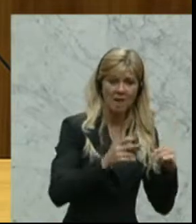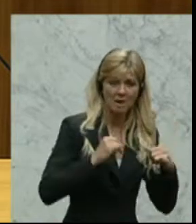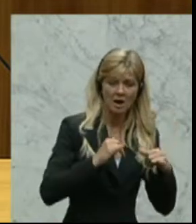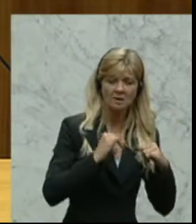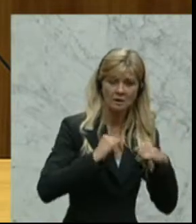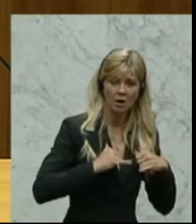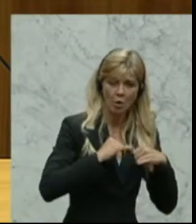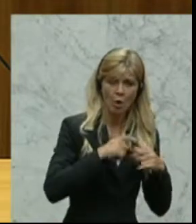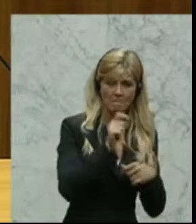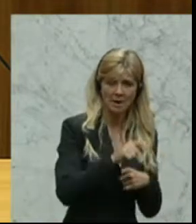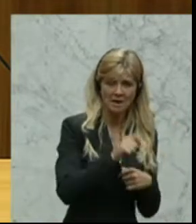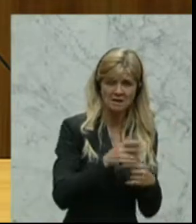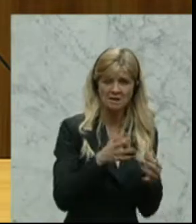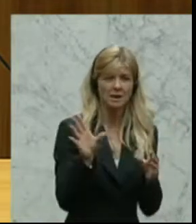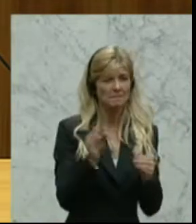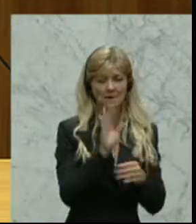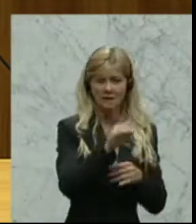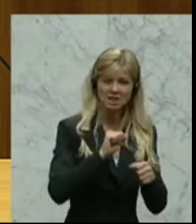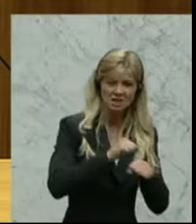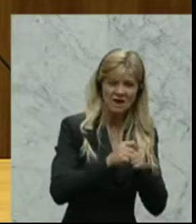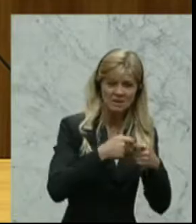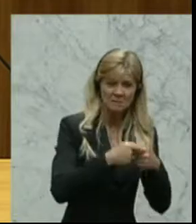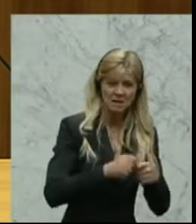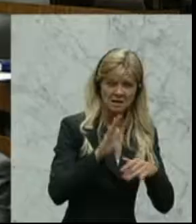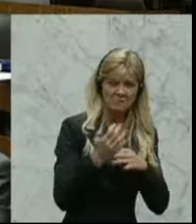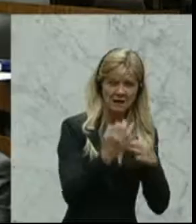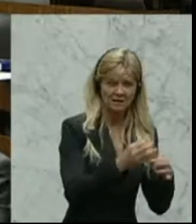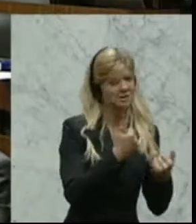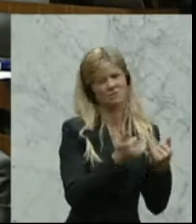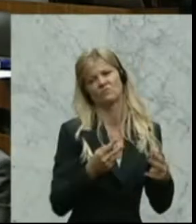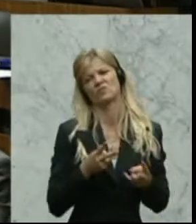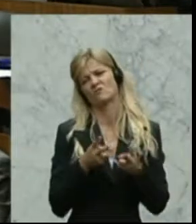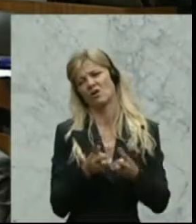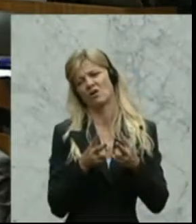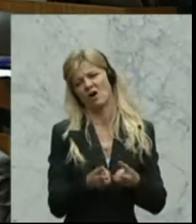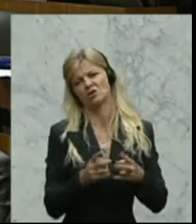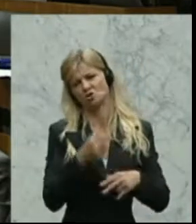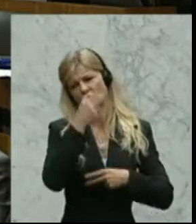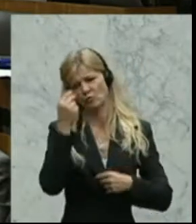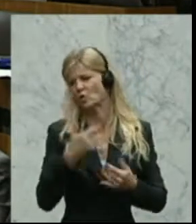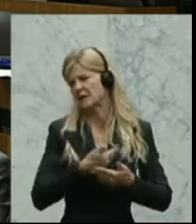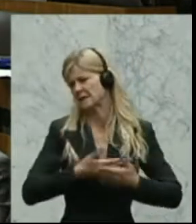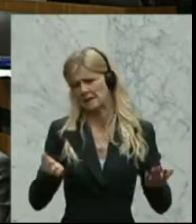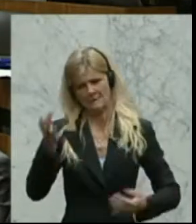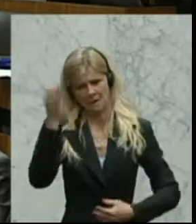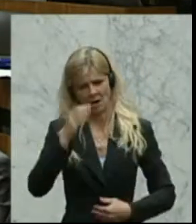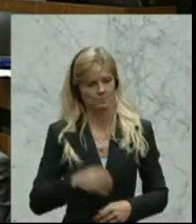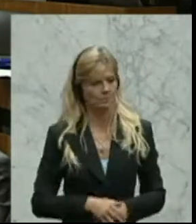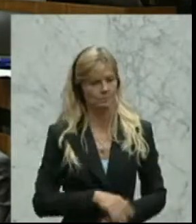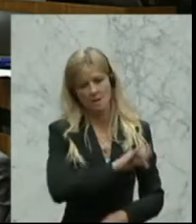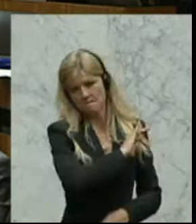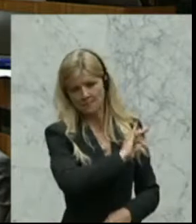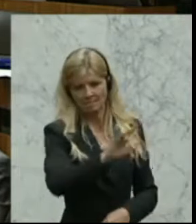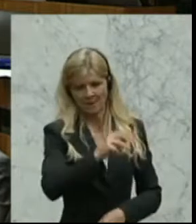doch niemand mehr. Die Regierung beschließt hier... Herr Abgeordneter, ich nehme das zurück. Ich nehme den Begriff zurück. Okay.